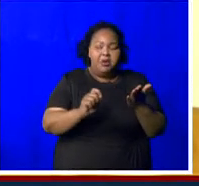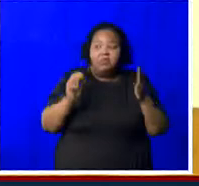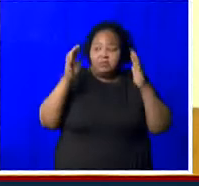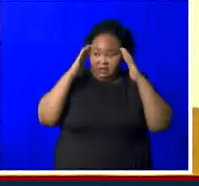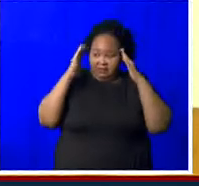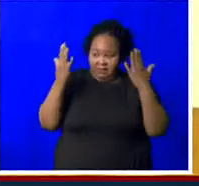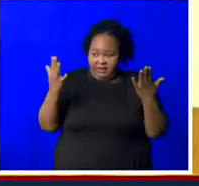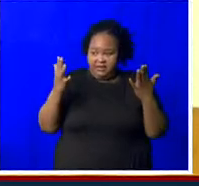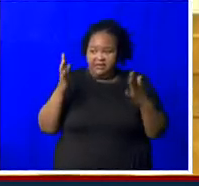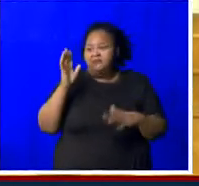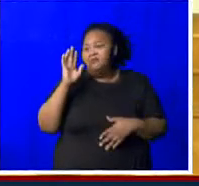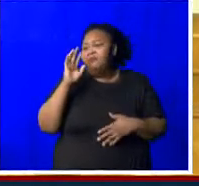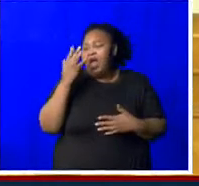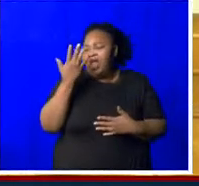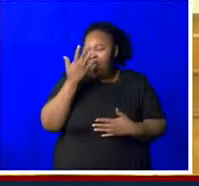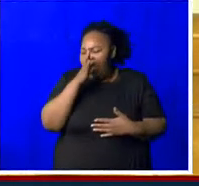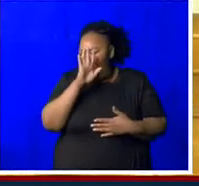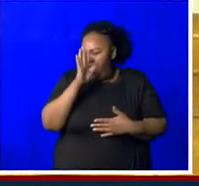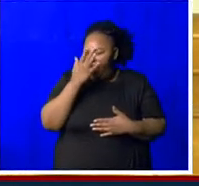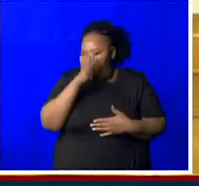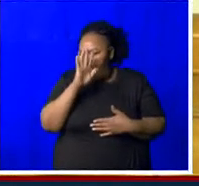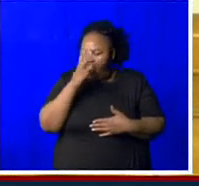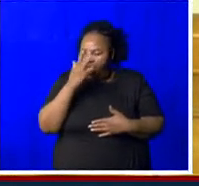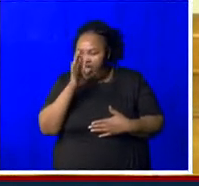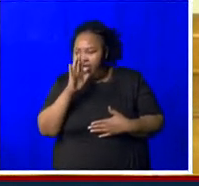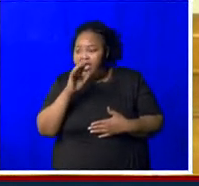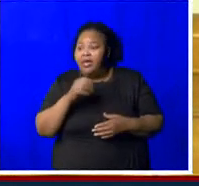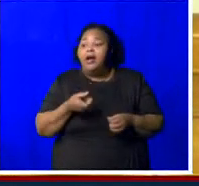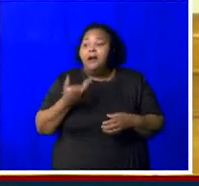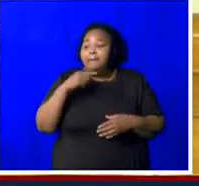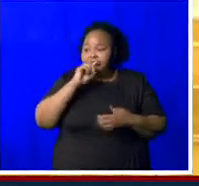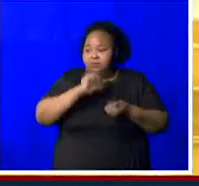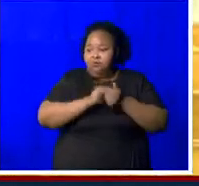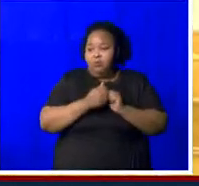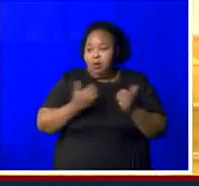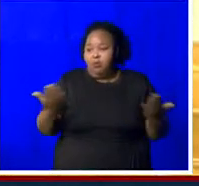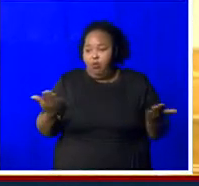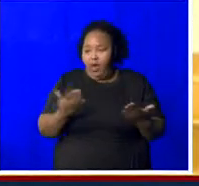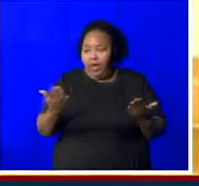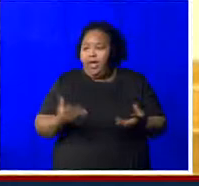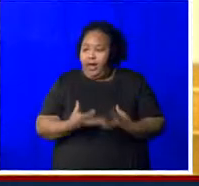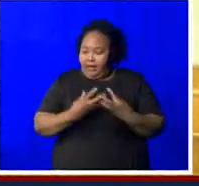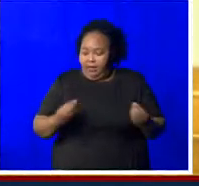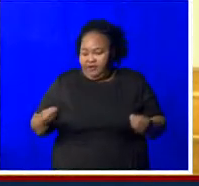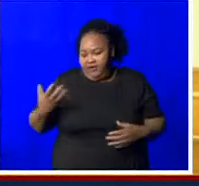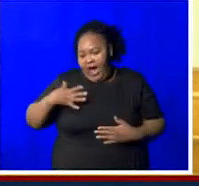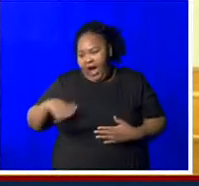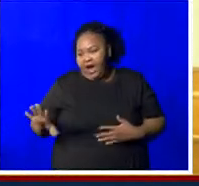siba nalobu lukhulu lobo ke abaveli le mihlangano lesibidako